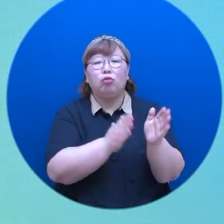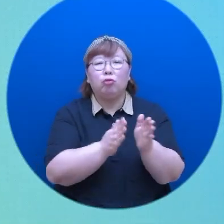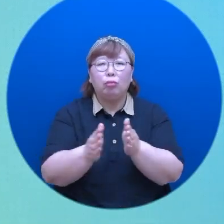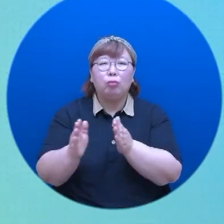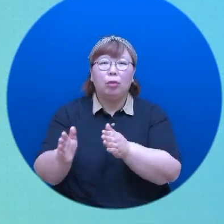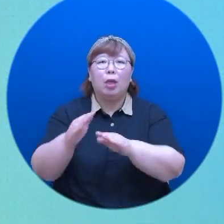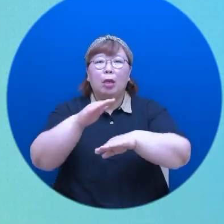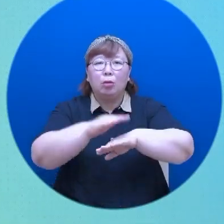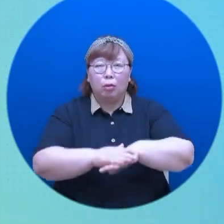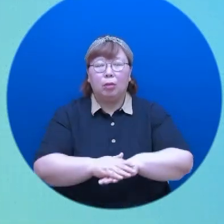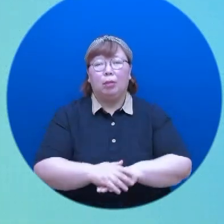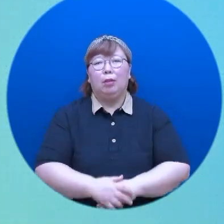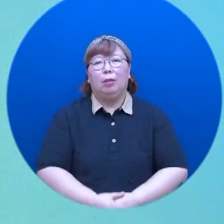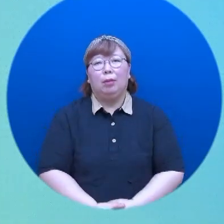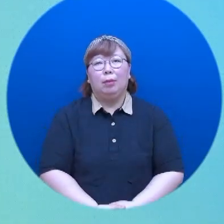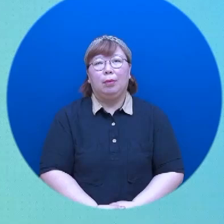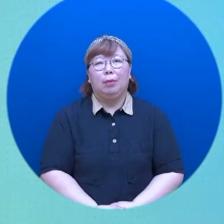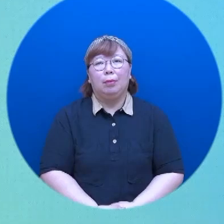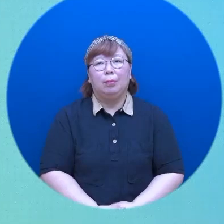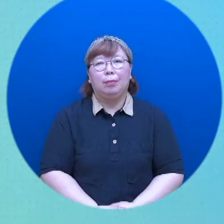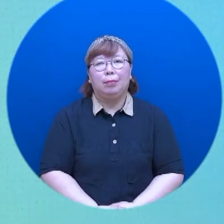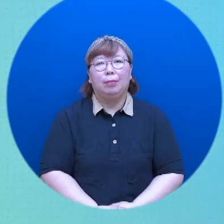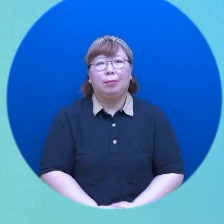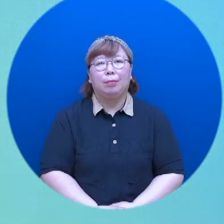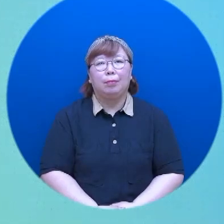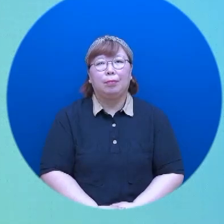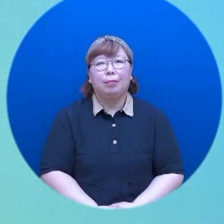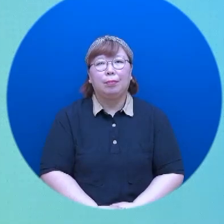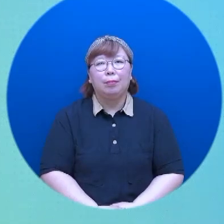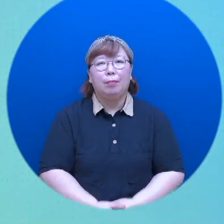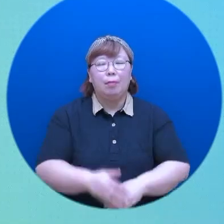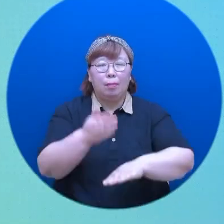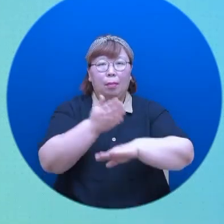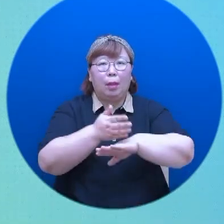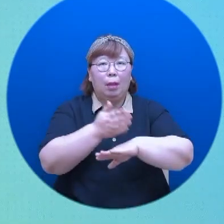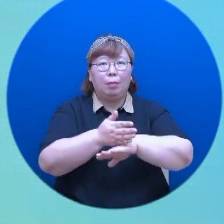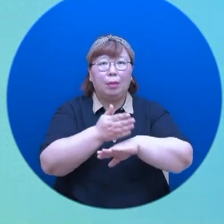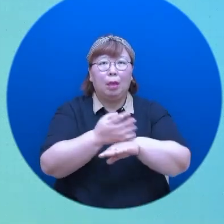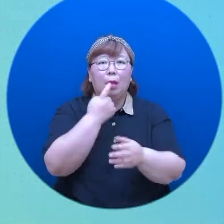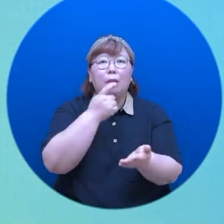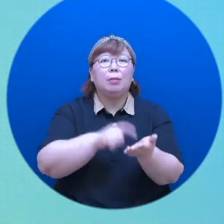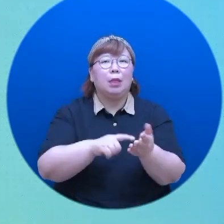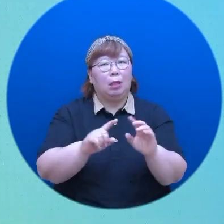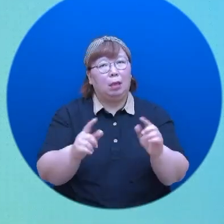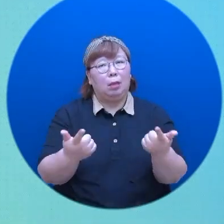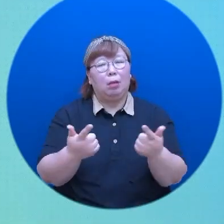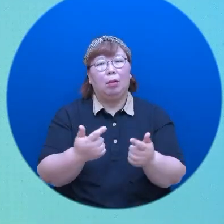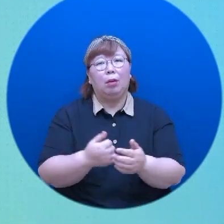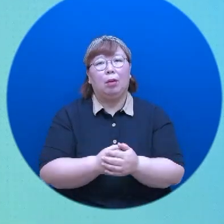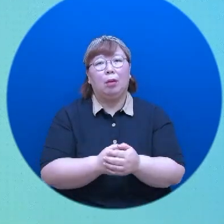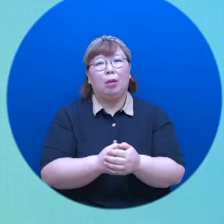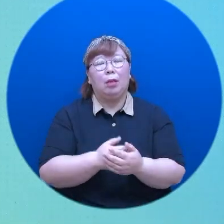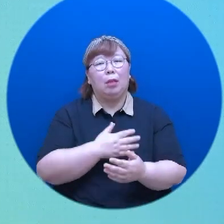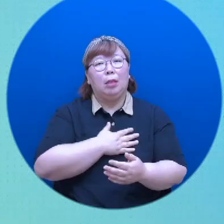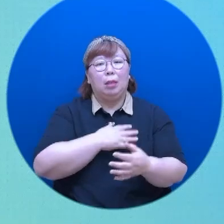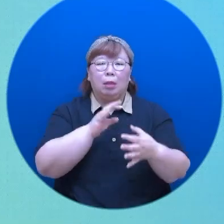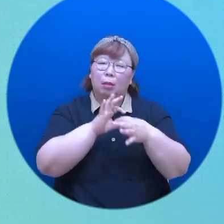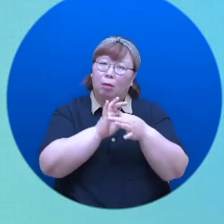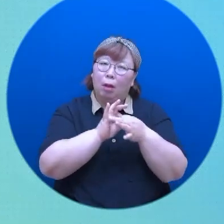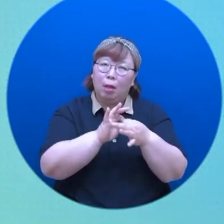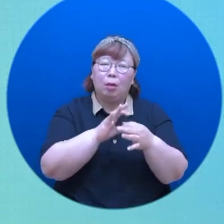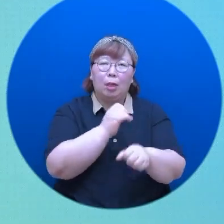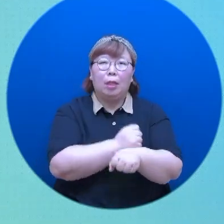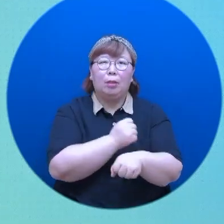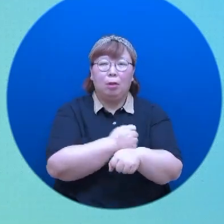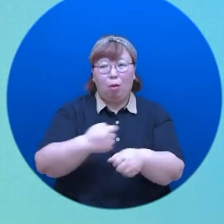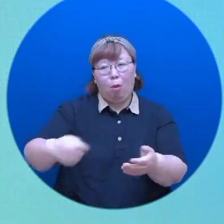마련해 두셨습니다. 감사가 참 쉽지 않은데요, 제가 관련해서 참 많이